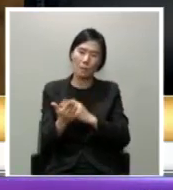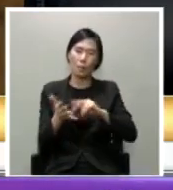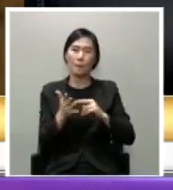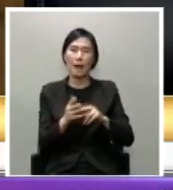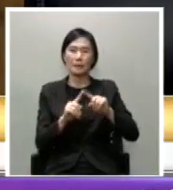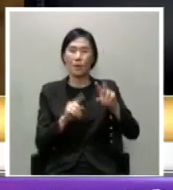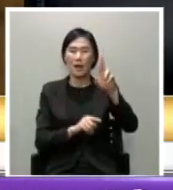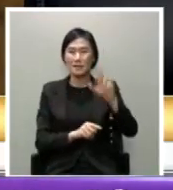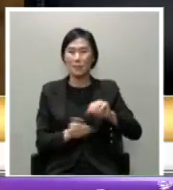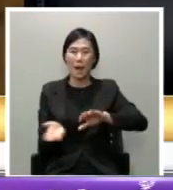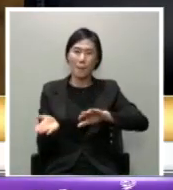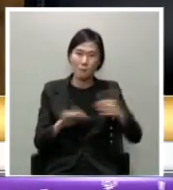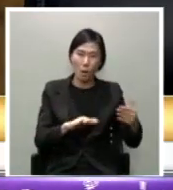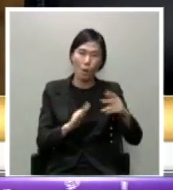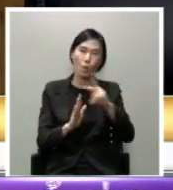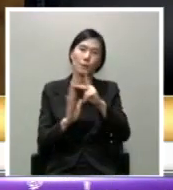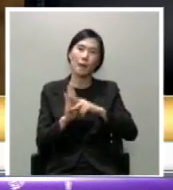าเสียก่อนกฎหมายตกไป